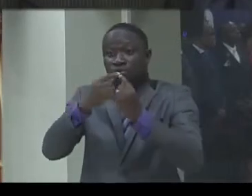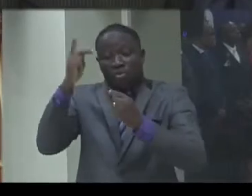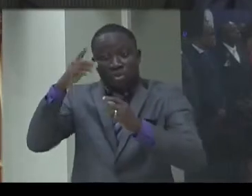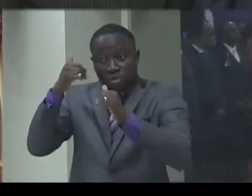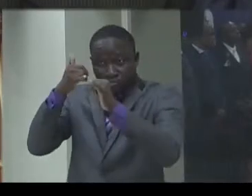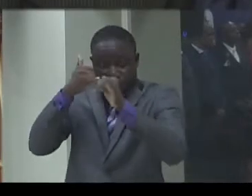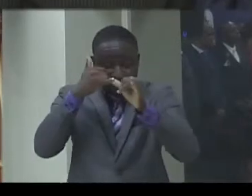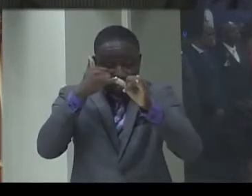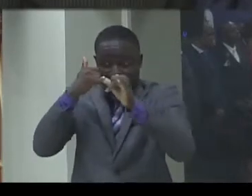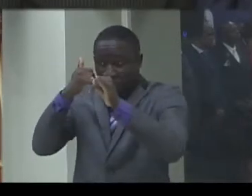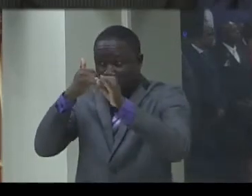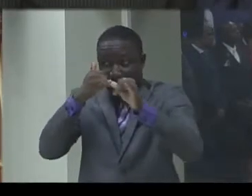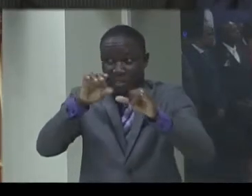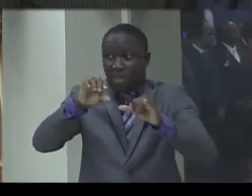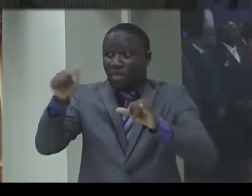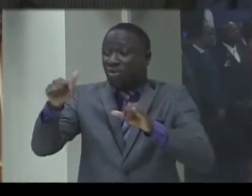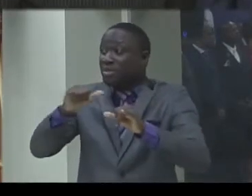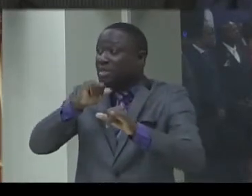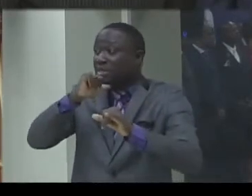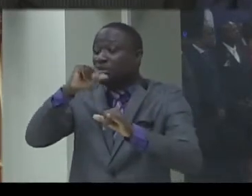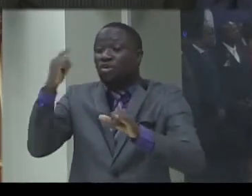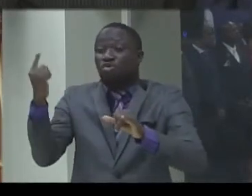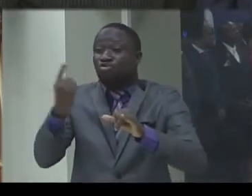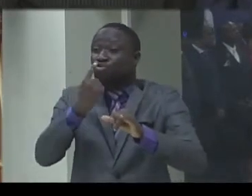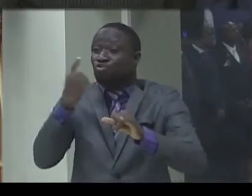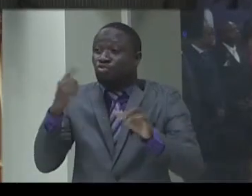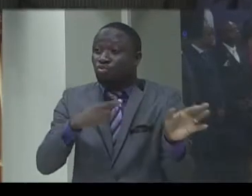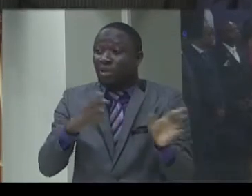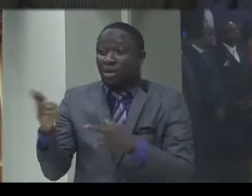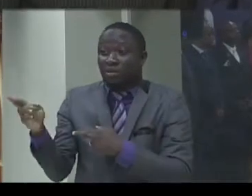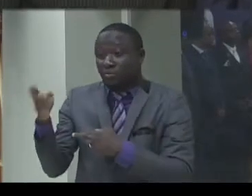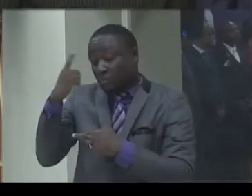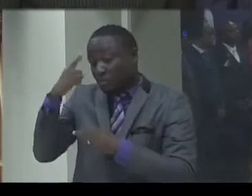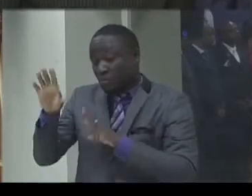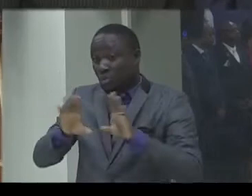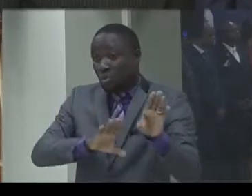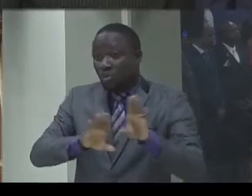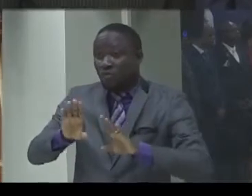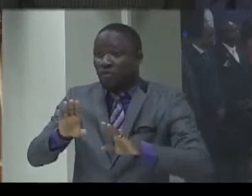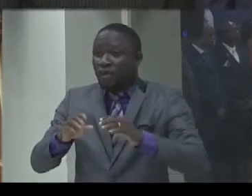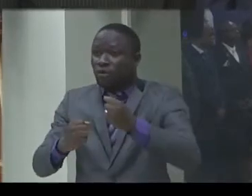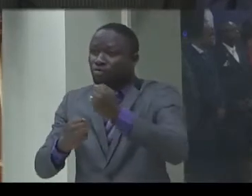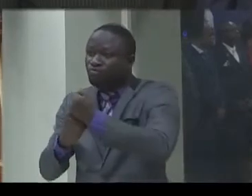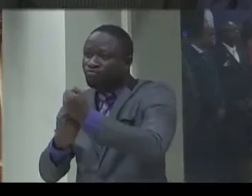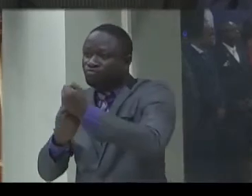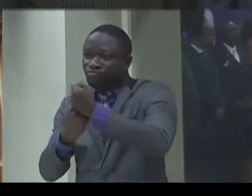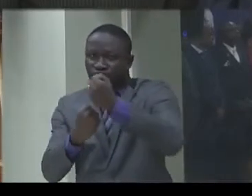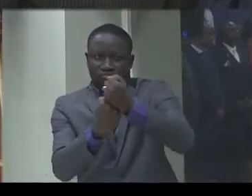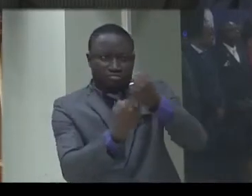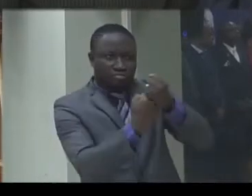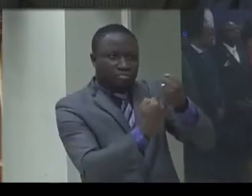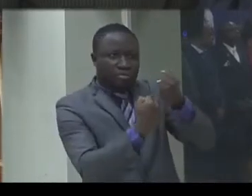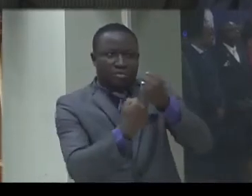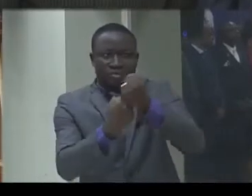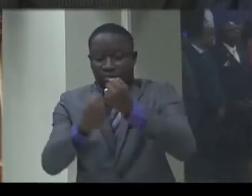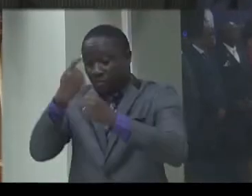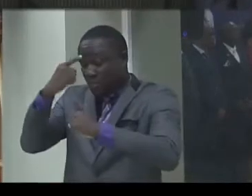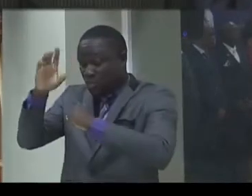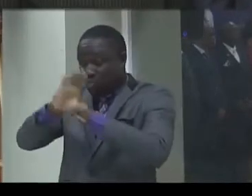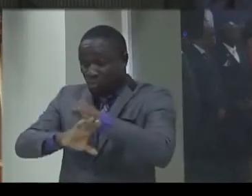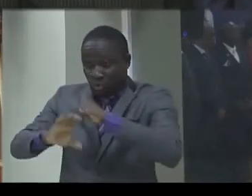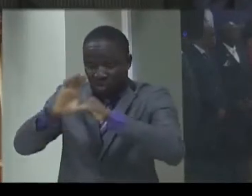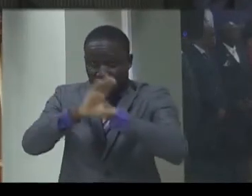pres e la triye ki pa menaje efon yo pou yo fe yo koud a koud pou proteje